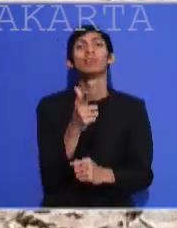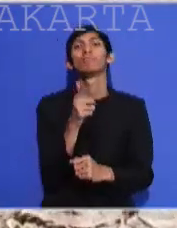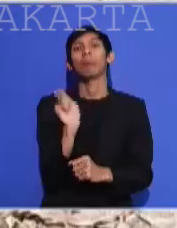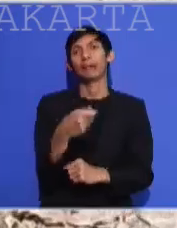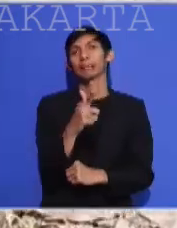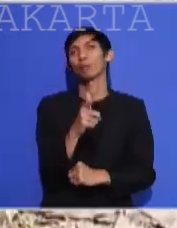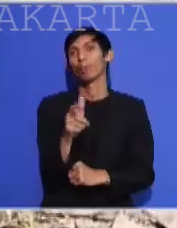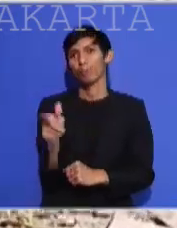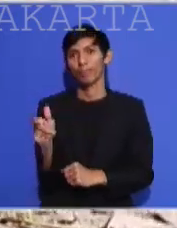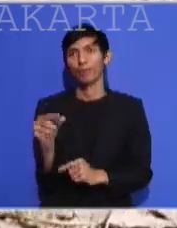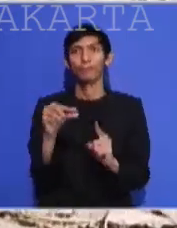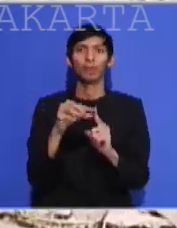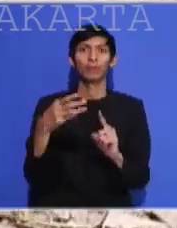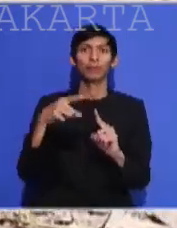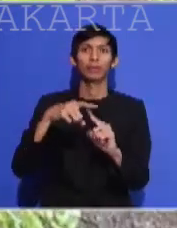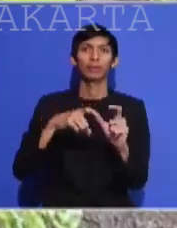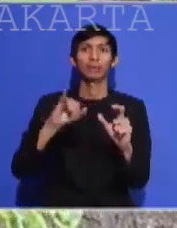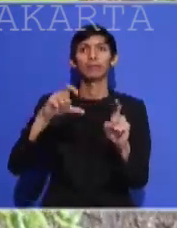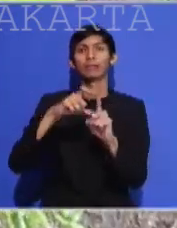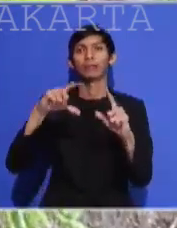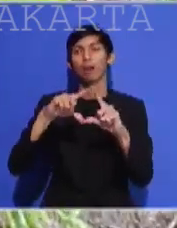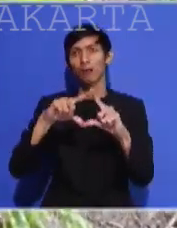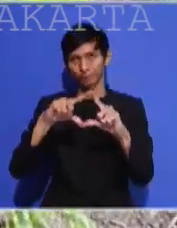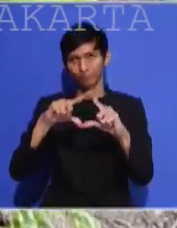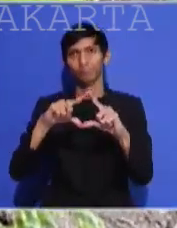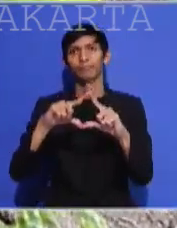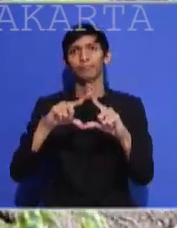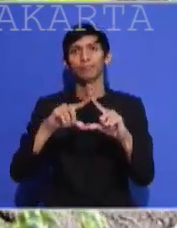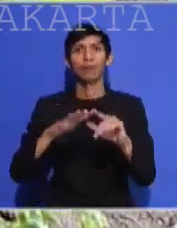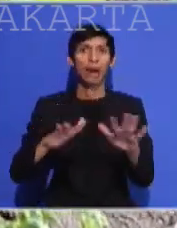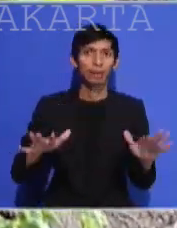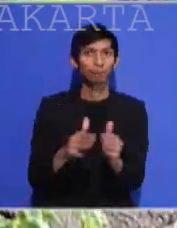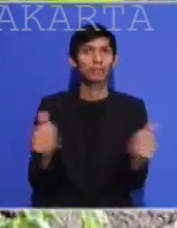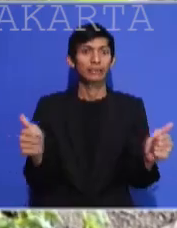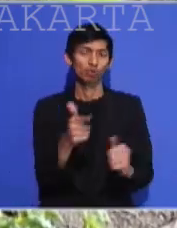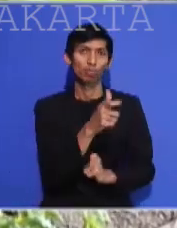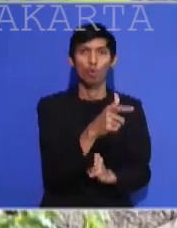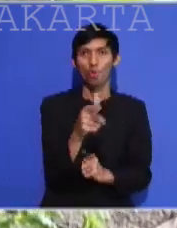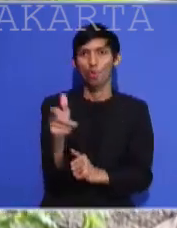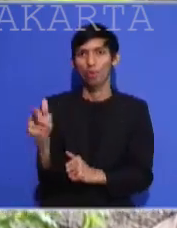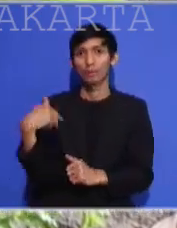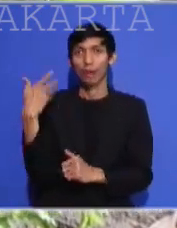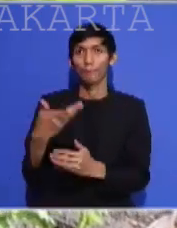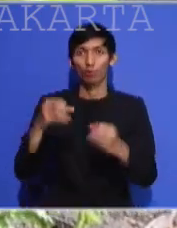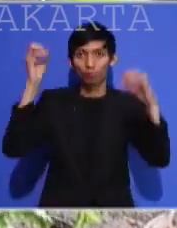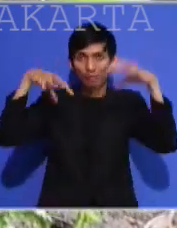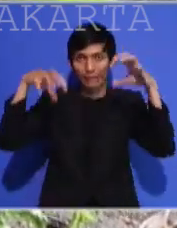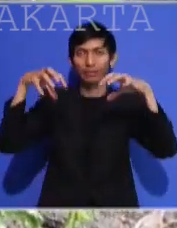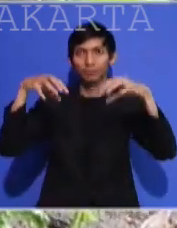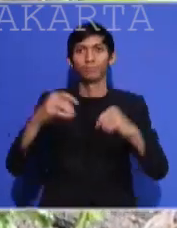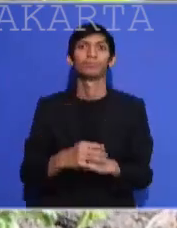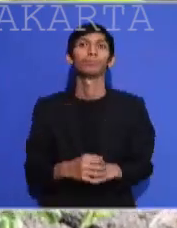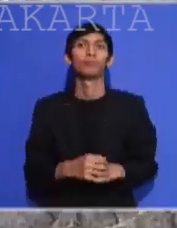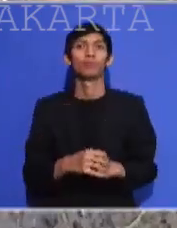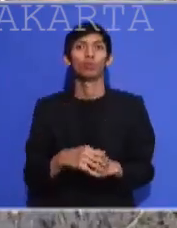pestisida. Kejawi menika enggal nyemprot toyo resik sasampunipun taneman tomat kenging toyo jawah. Sawetawis babagan rabuk